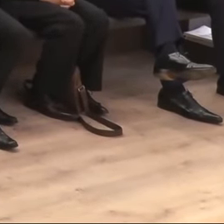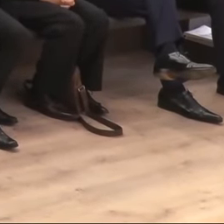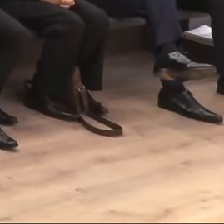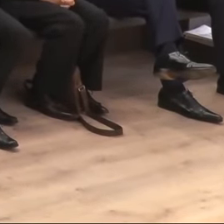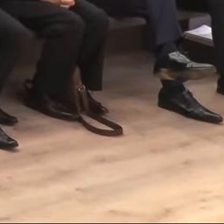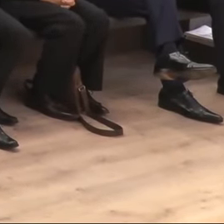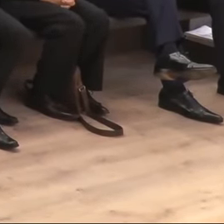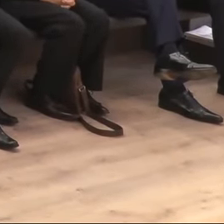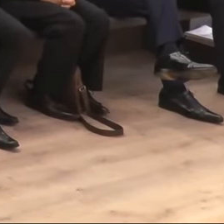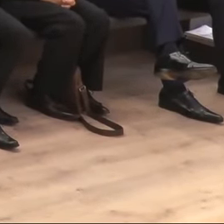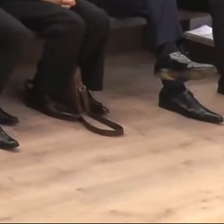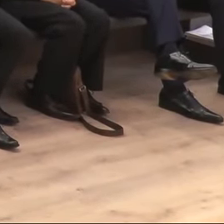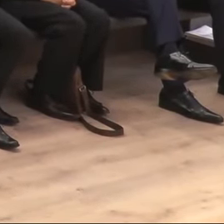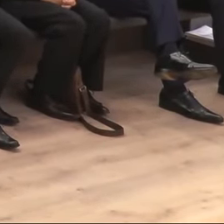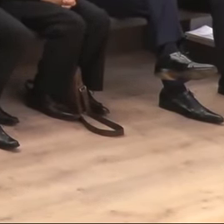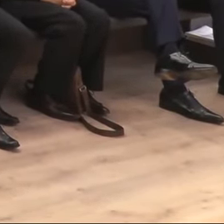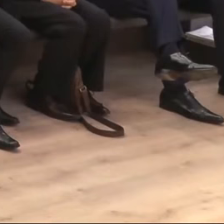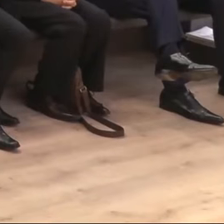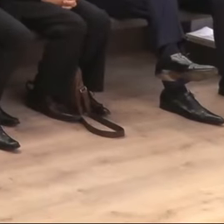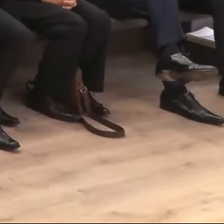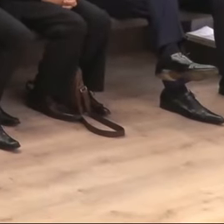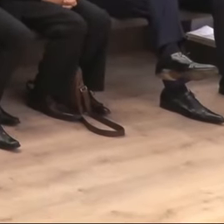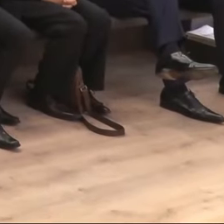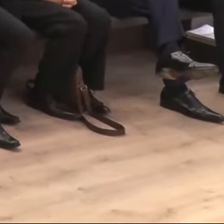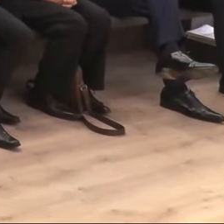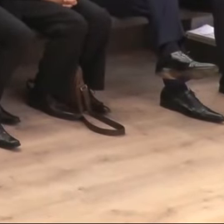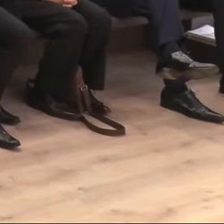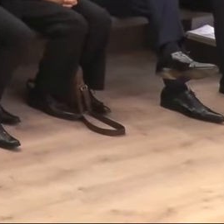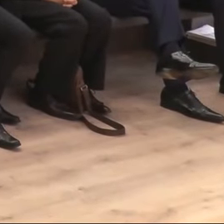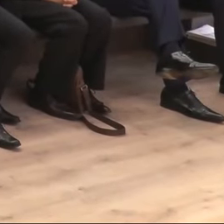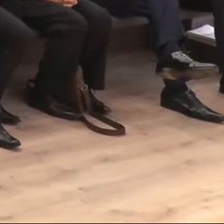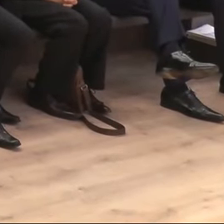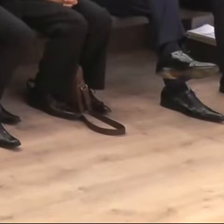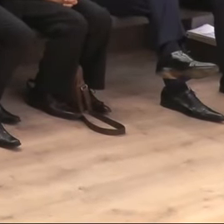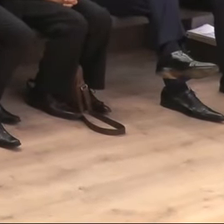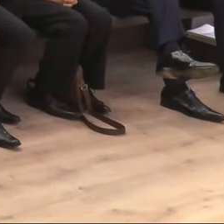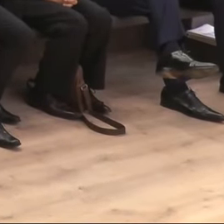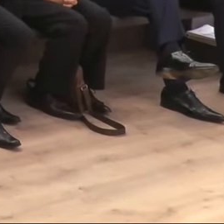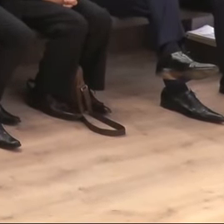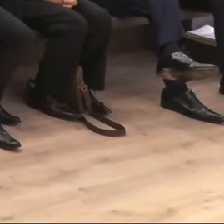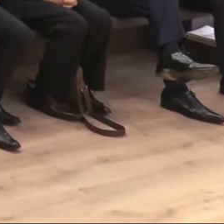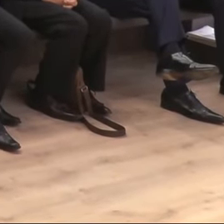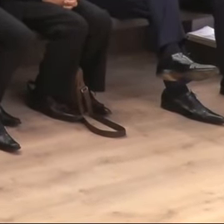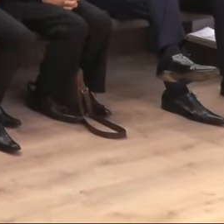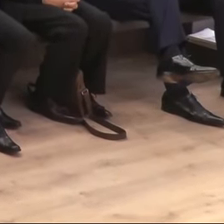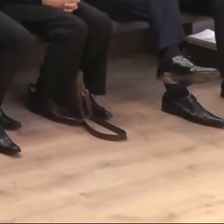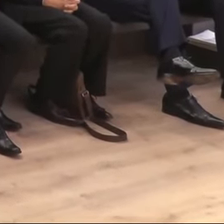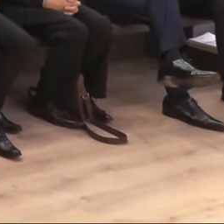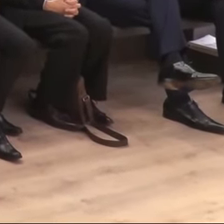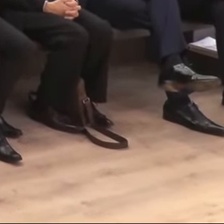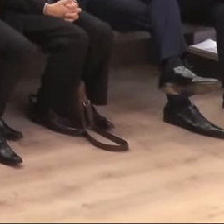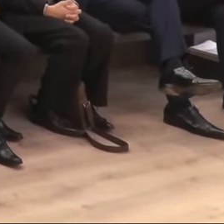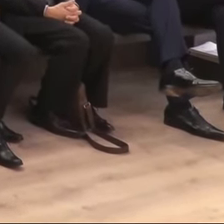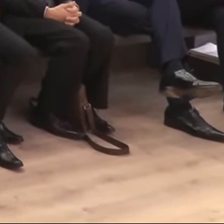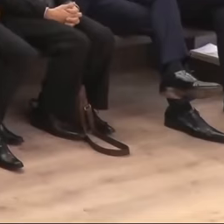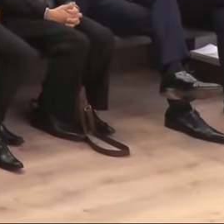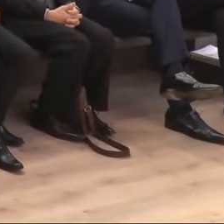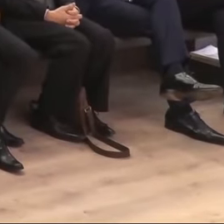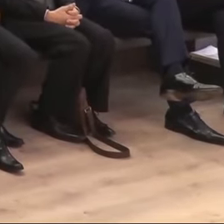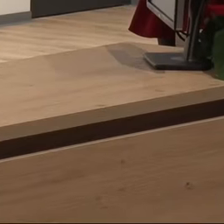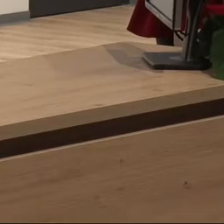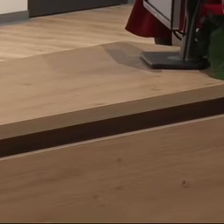Pana Andrzeja Łupinę, byłego wieloletniego ambasadora Rzeczypospolitej Polskiej w krajach afrykańskich, honorowego prezesa Polsko-Afrykańskiej Izby